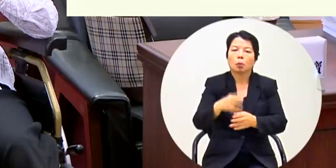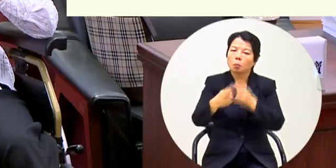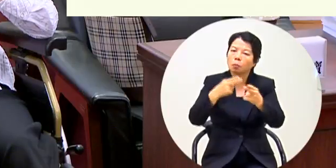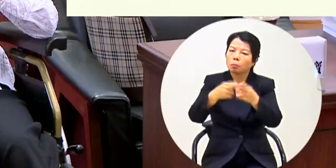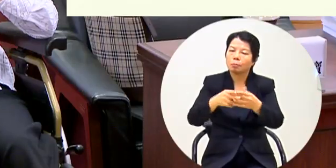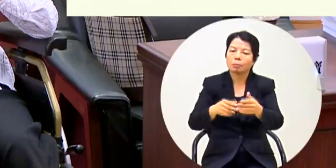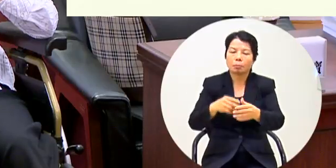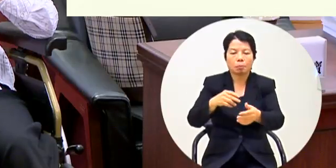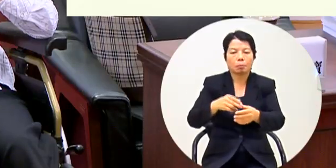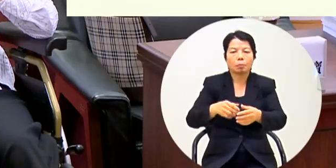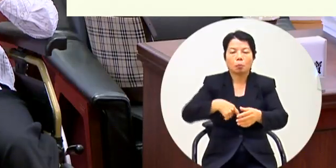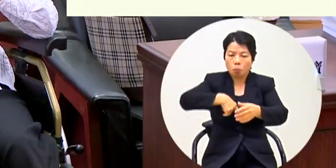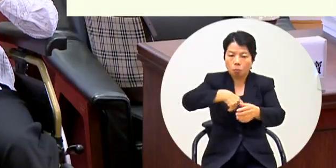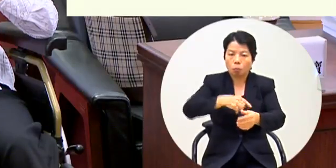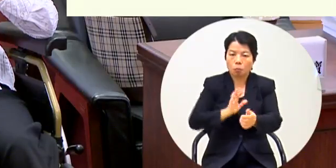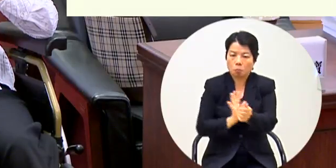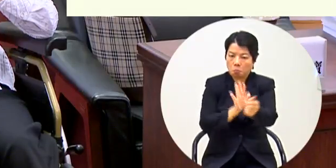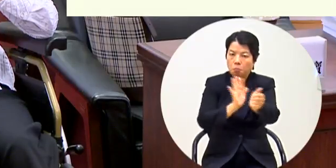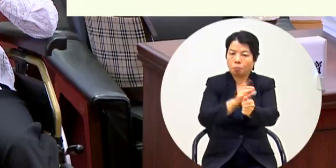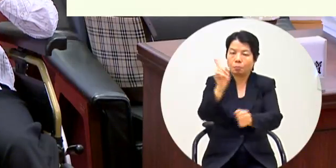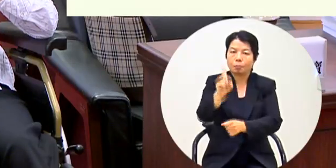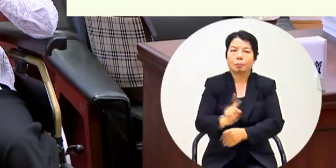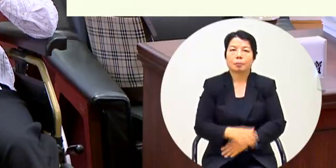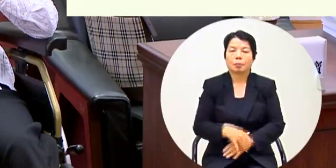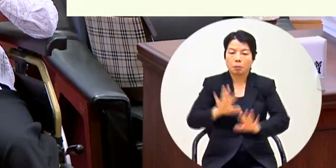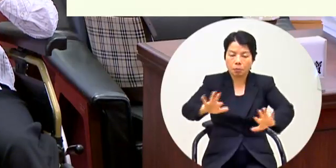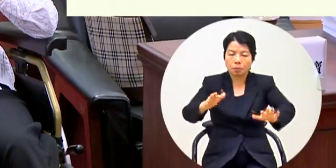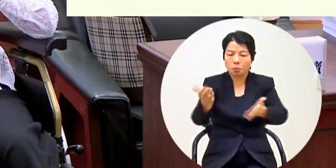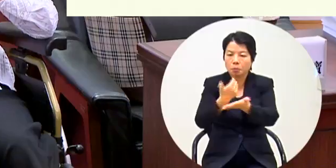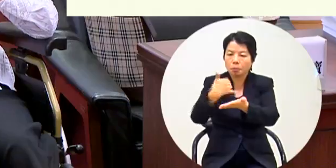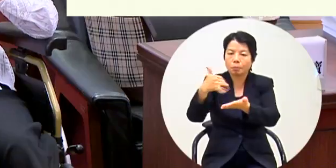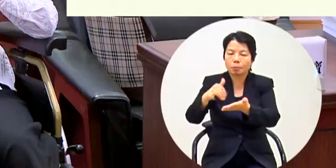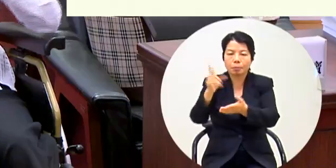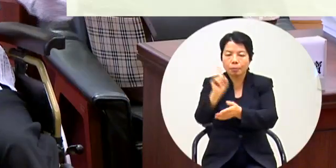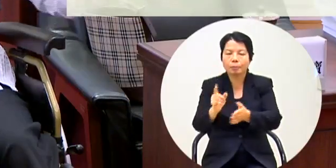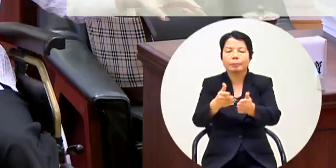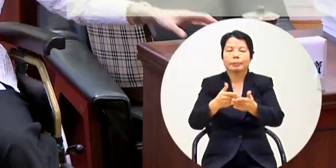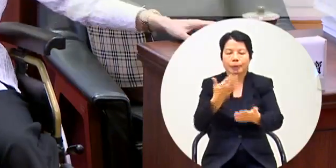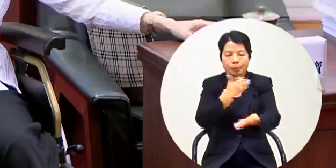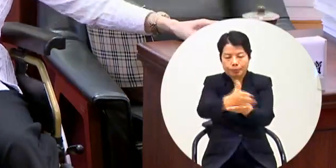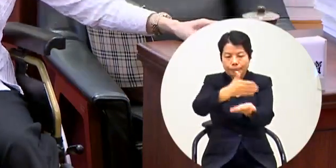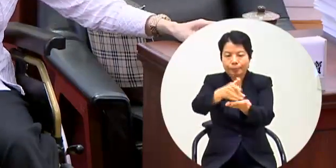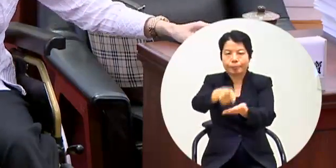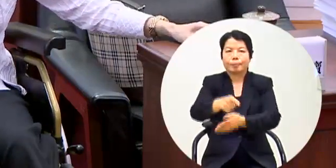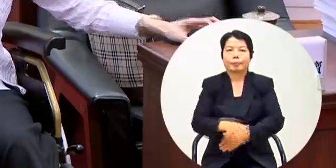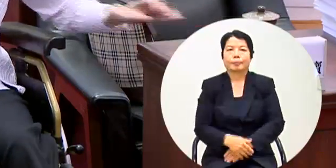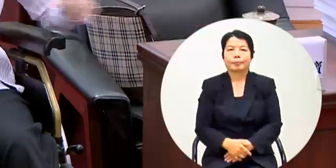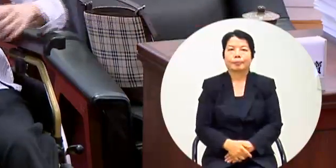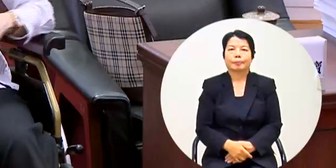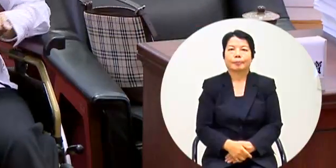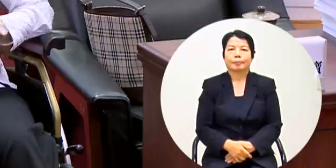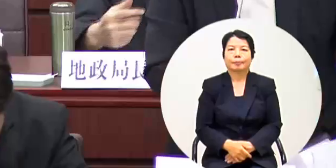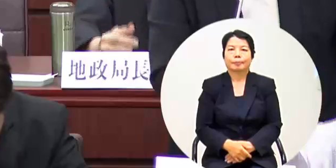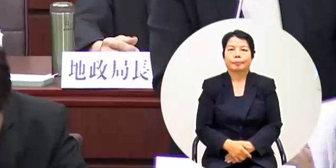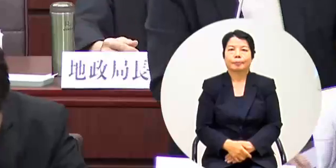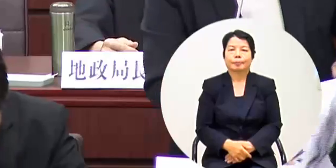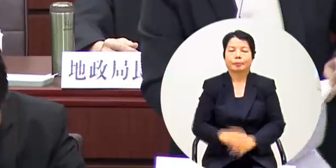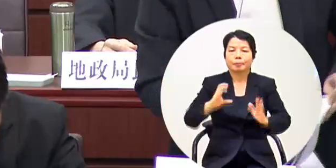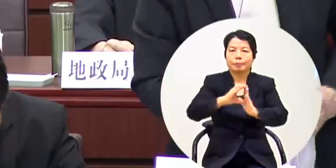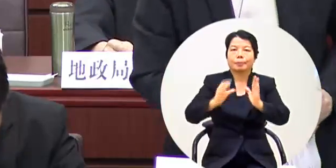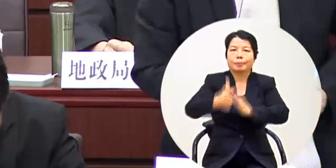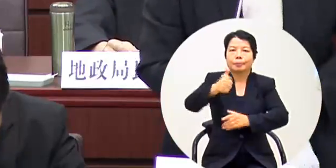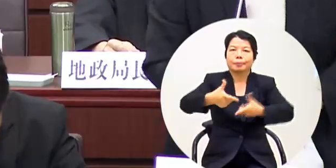有准备编列怎么样的预算来处理？来，局长请回复一下。 来，局长请答复。 谢